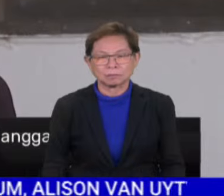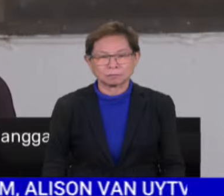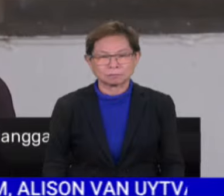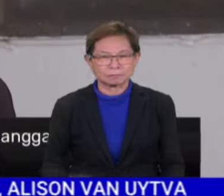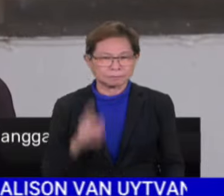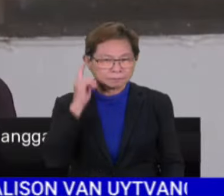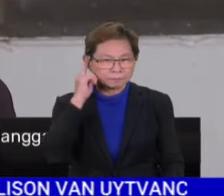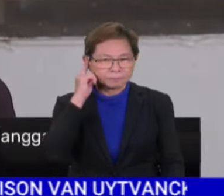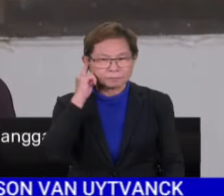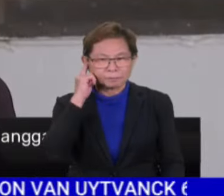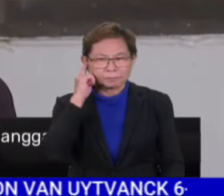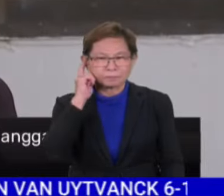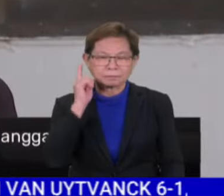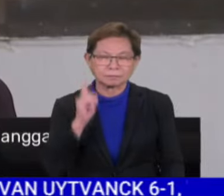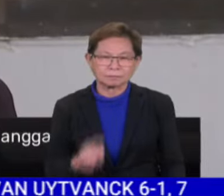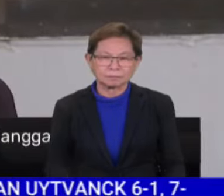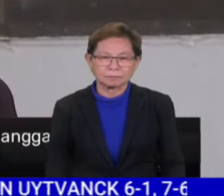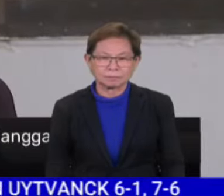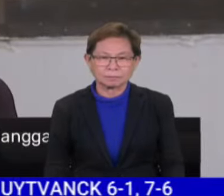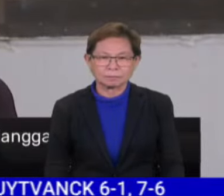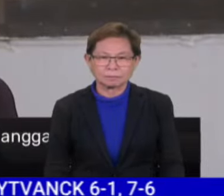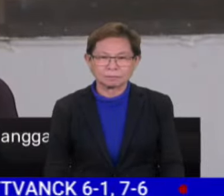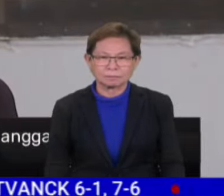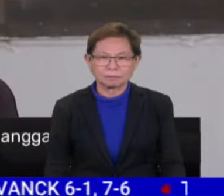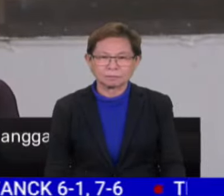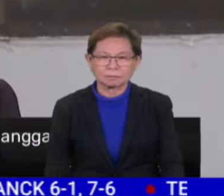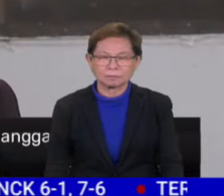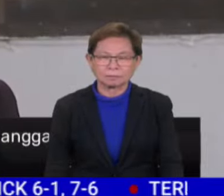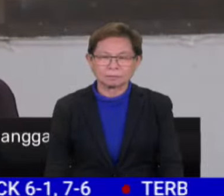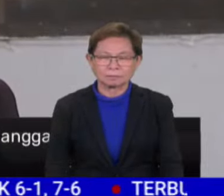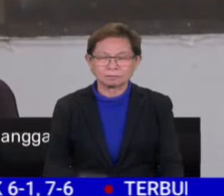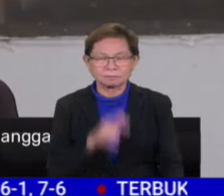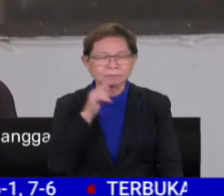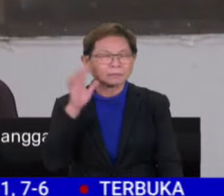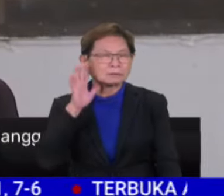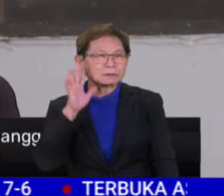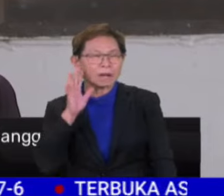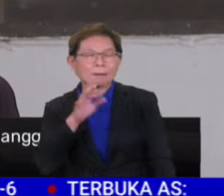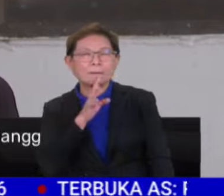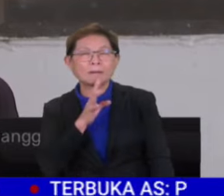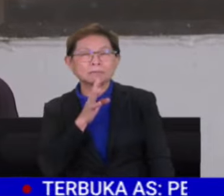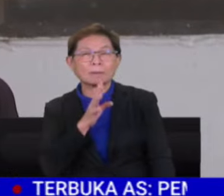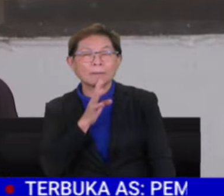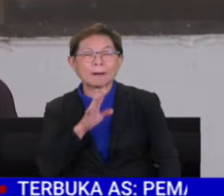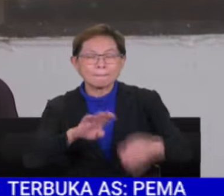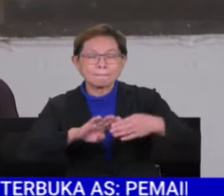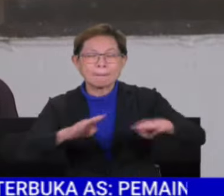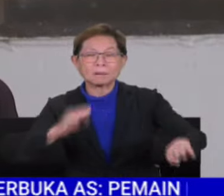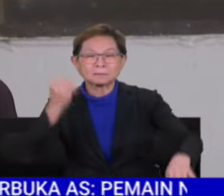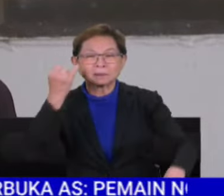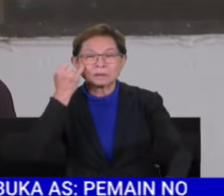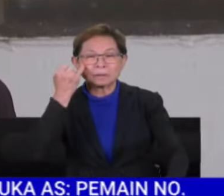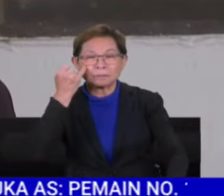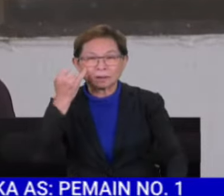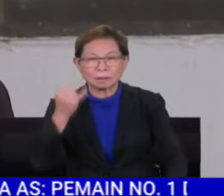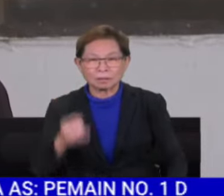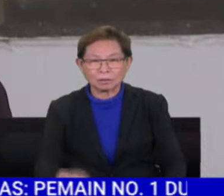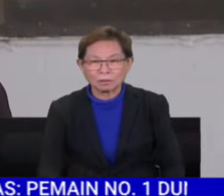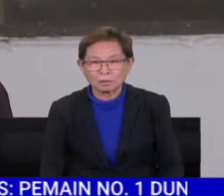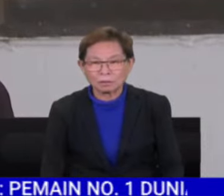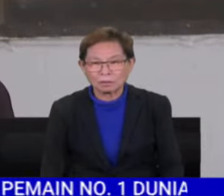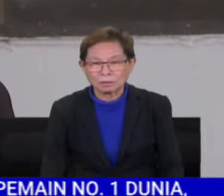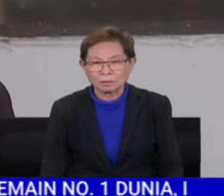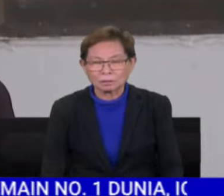nang ngempung-ngempung balau kita itu tuai ketiban, naan ke menua ketiban kebenar itu tadi. Nyalai bawa orang putih dia menyo de kumai ora